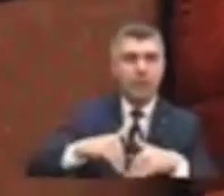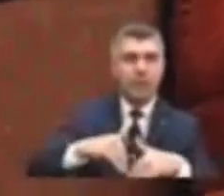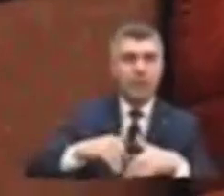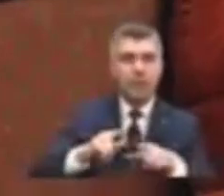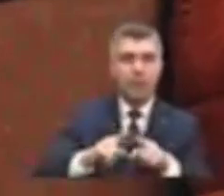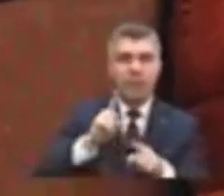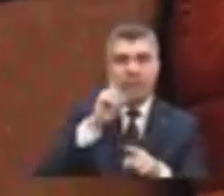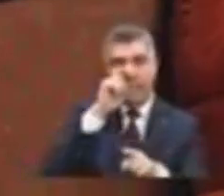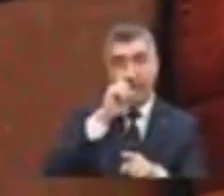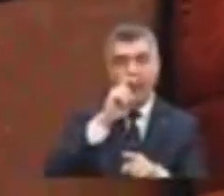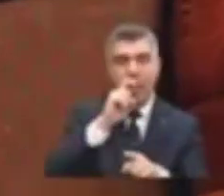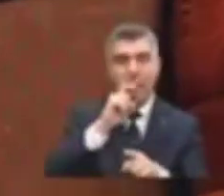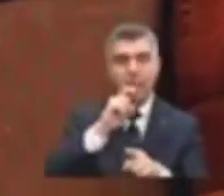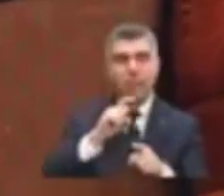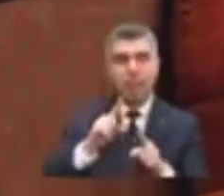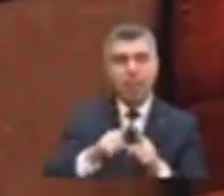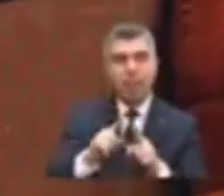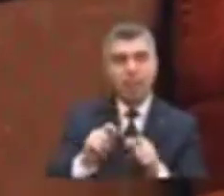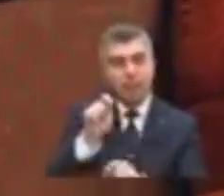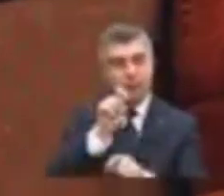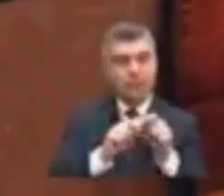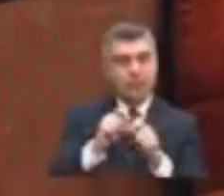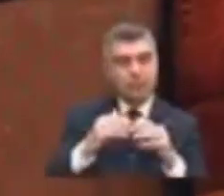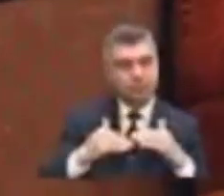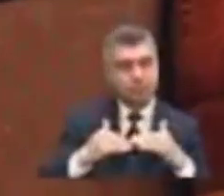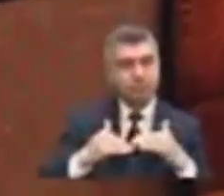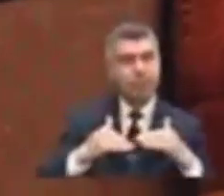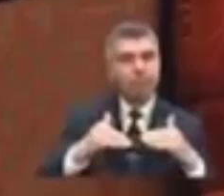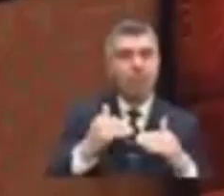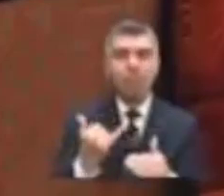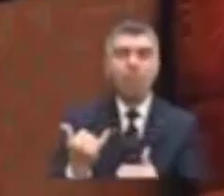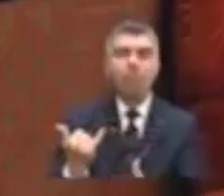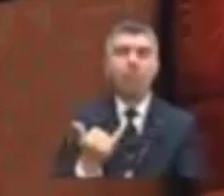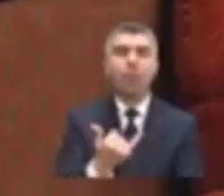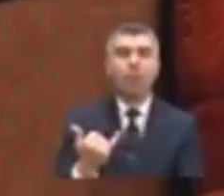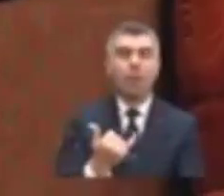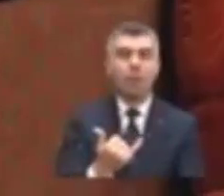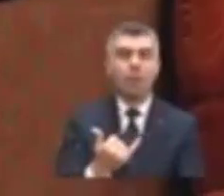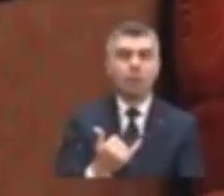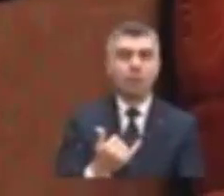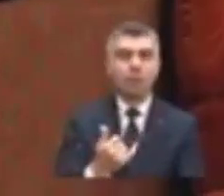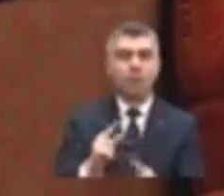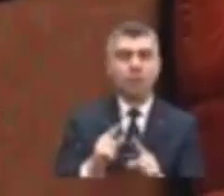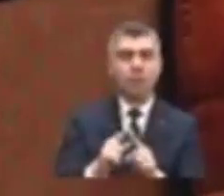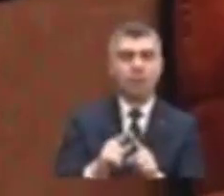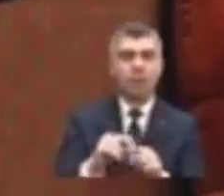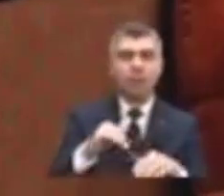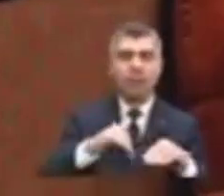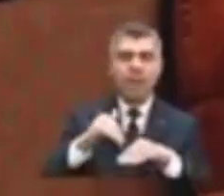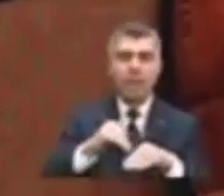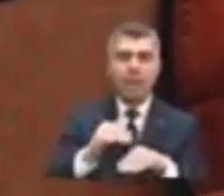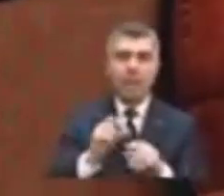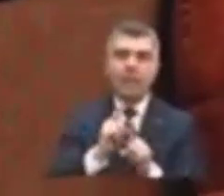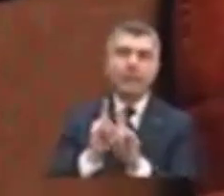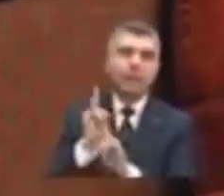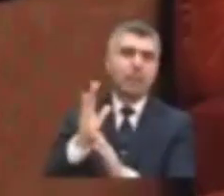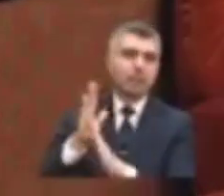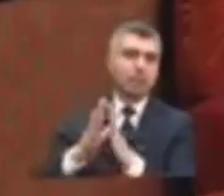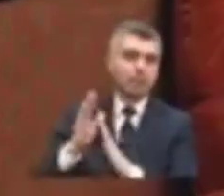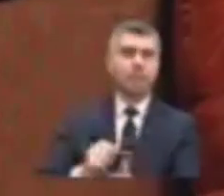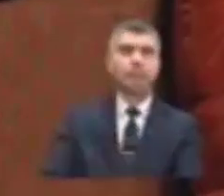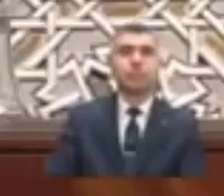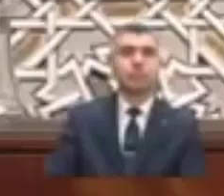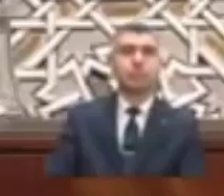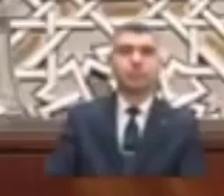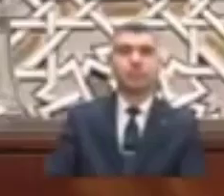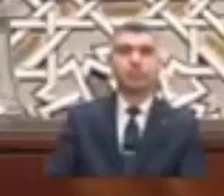مميتة، وعطيناها الأولوية زيادة على اللي هي الطرق التي تدورت كثيرا. شكرا. شكرا سيد